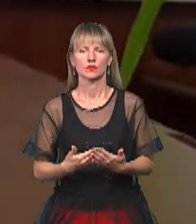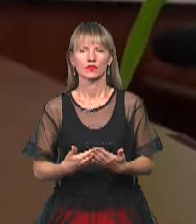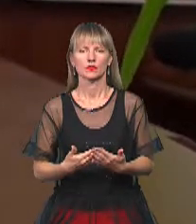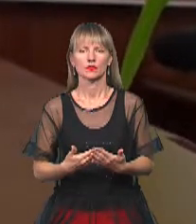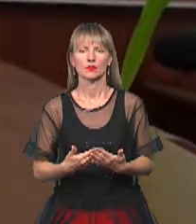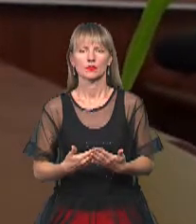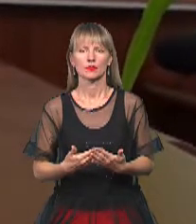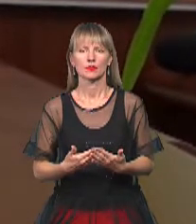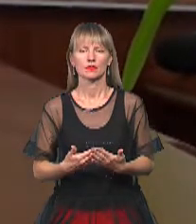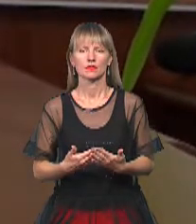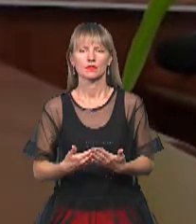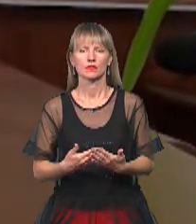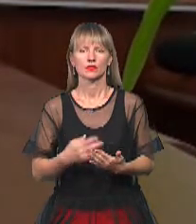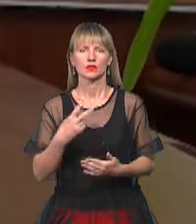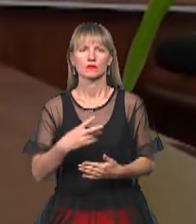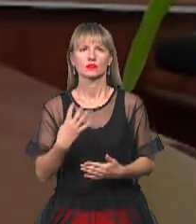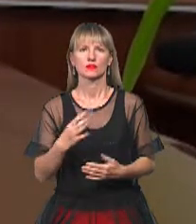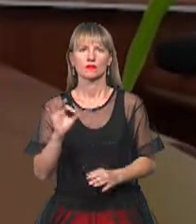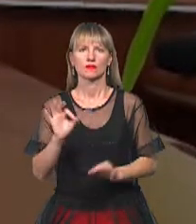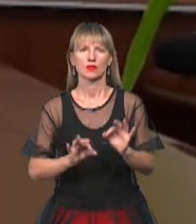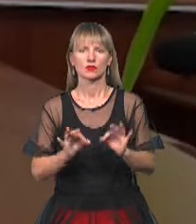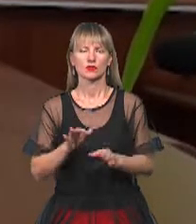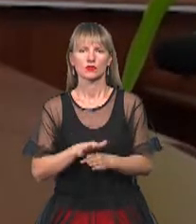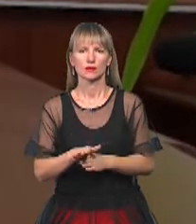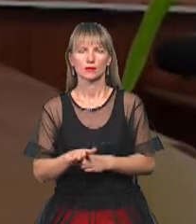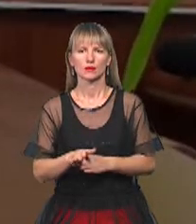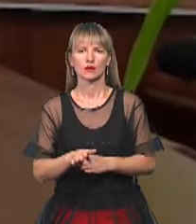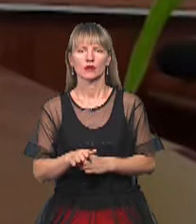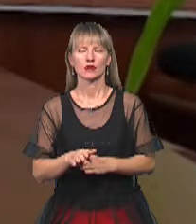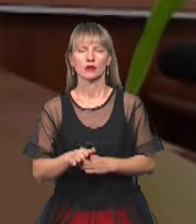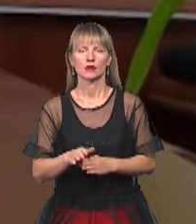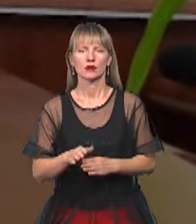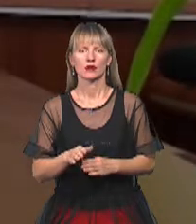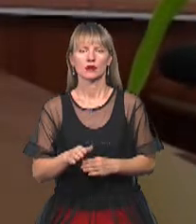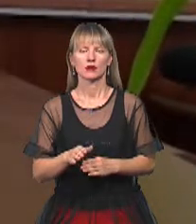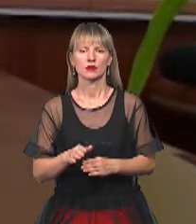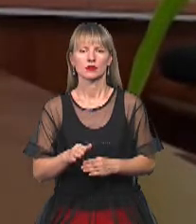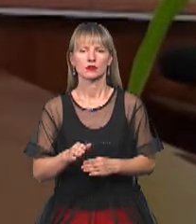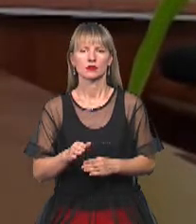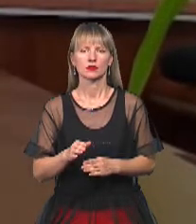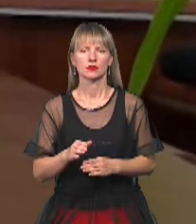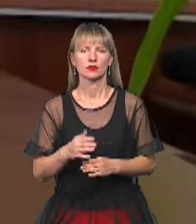місто для людей в межах регламенту 24%, наше місто в межах регламенту 58%, керуюча компанія «Мрія»